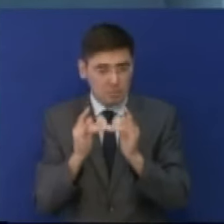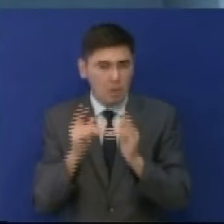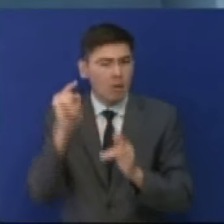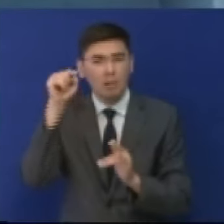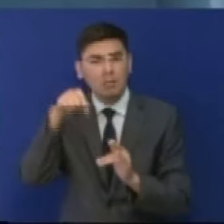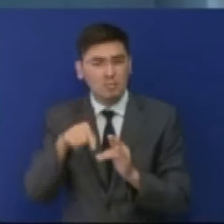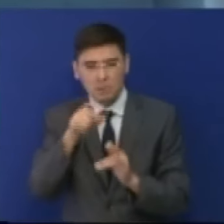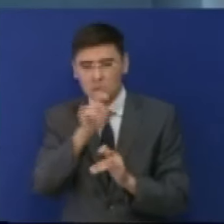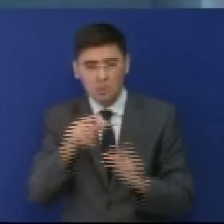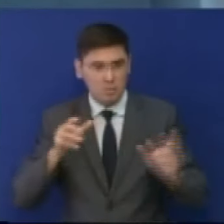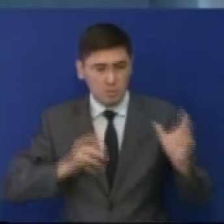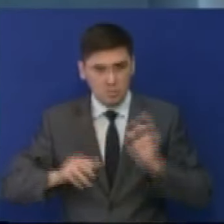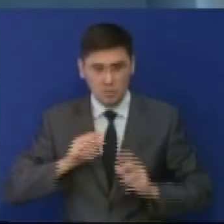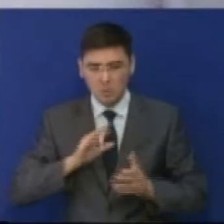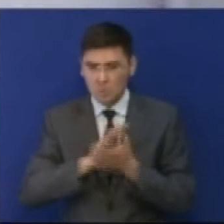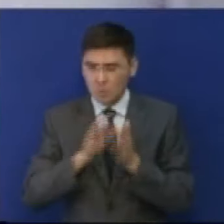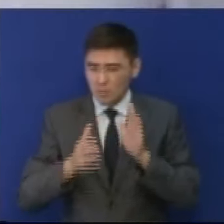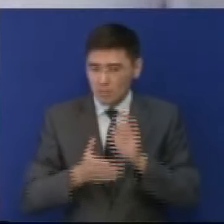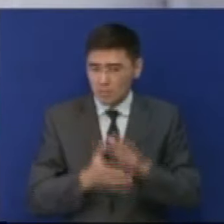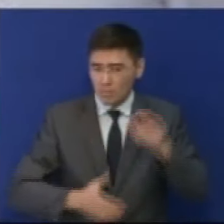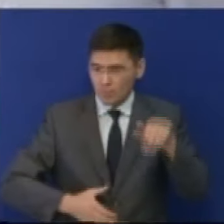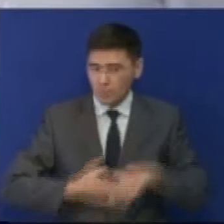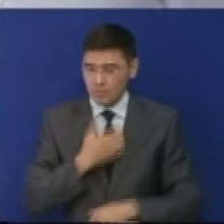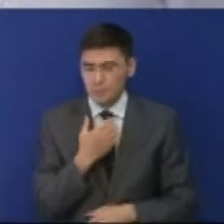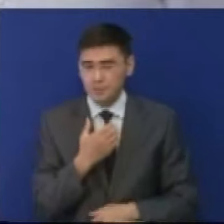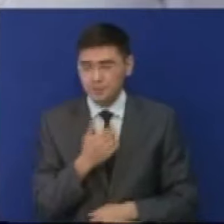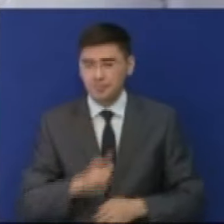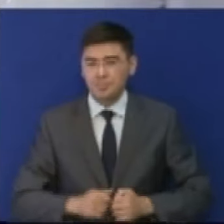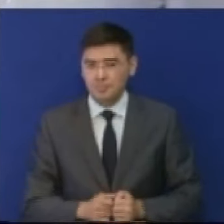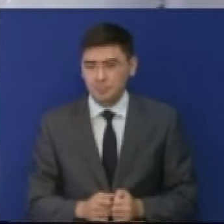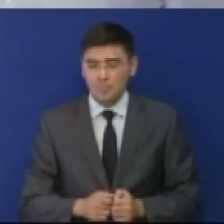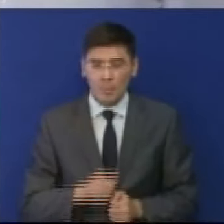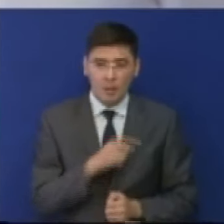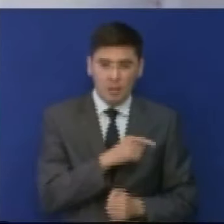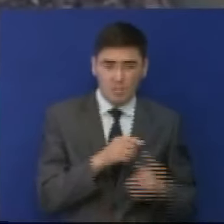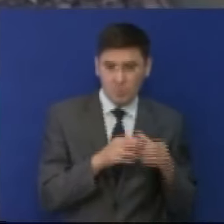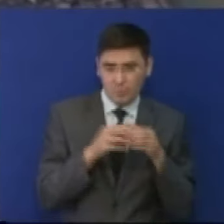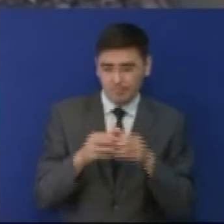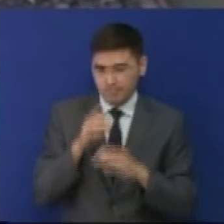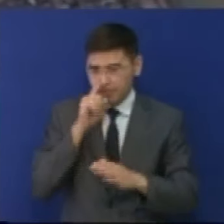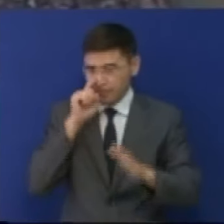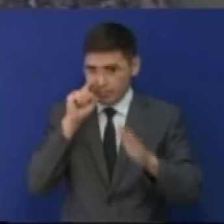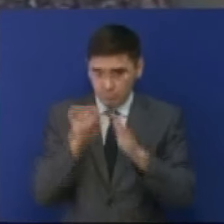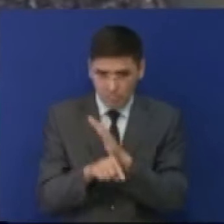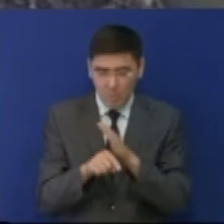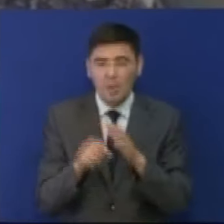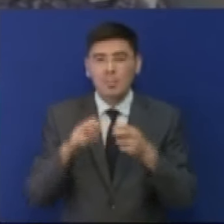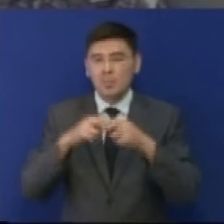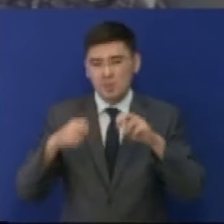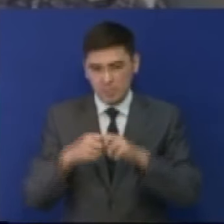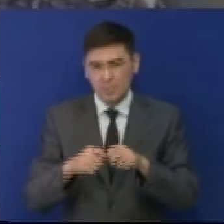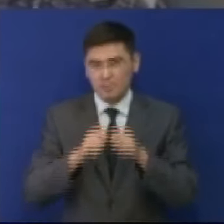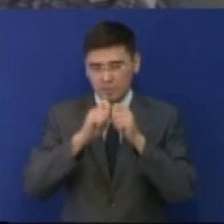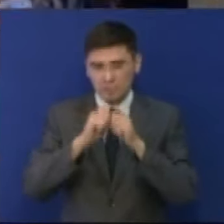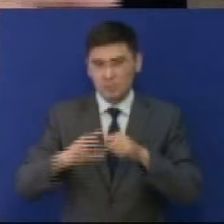где условия проживания студентов не соответствовали никаким требованиям. После их вмешательства вопрос стал решаться. Состоялся тендер, по